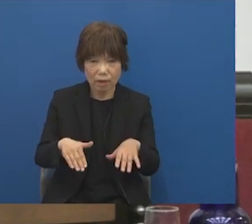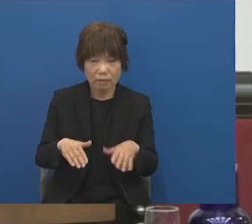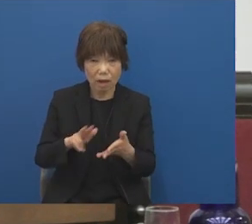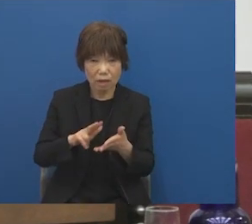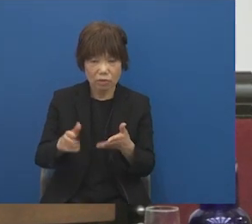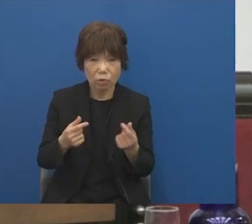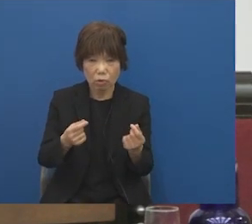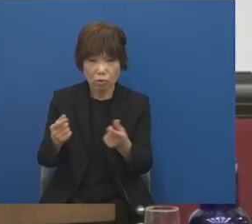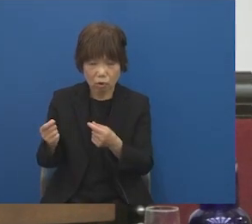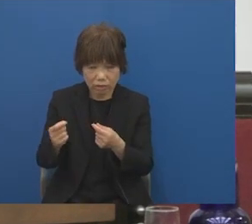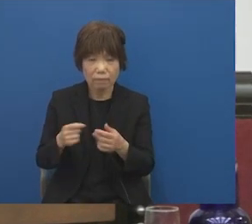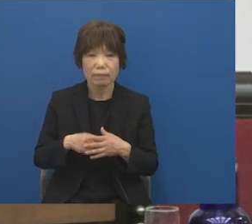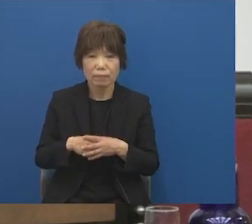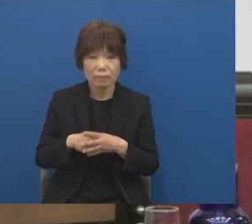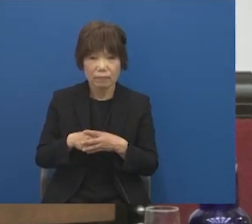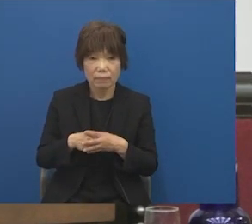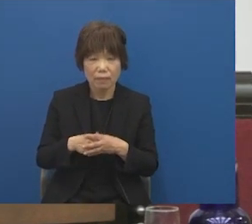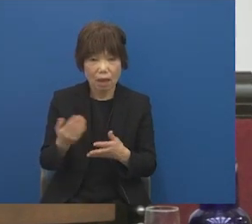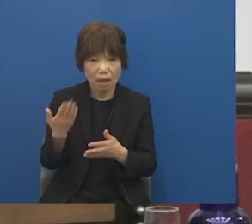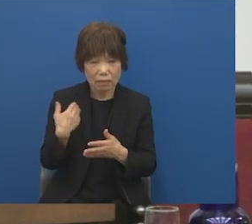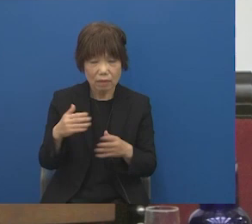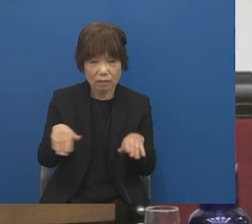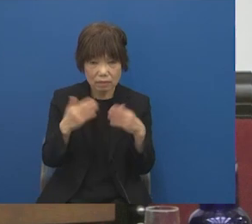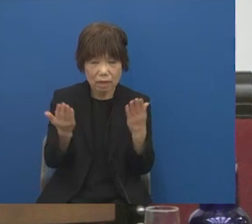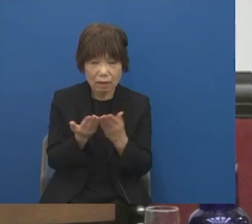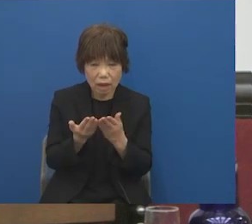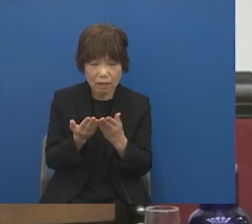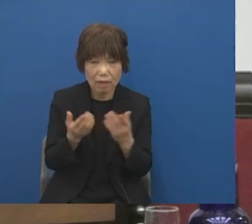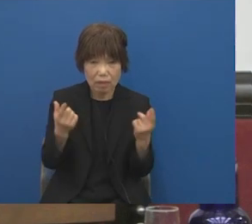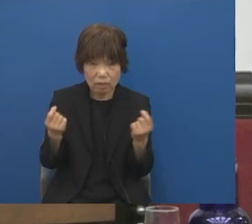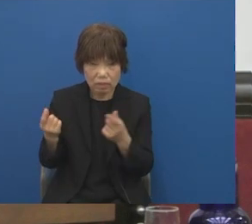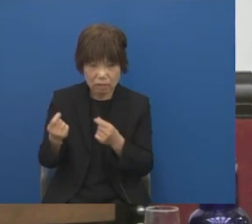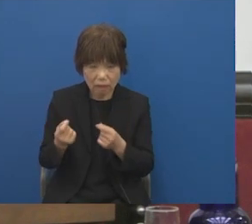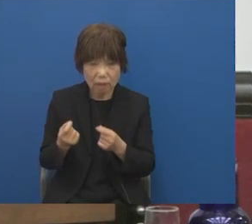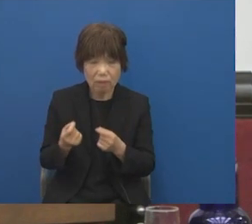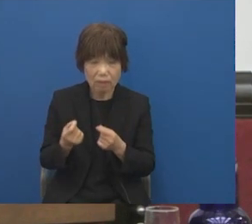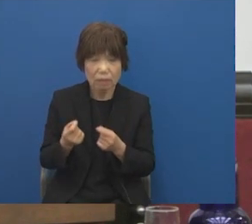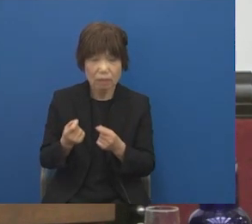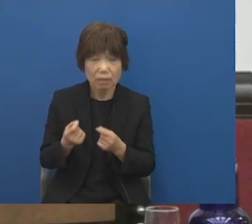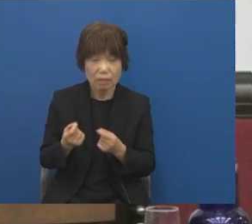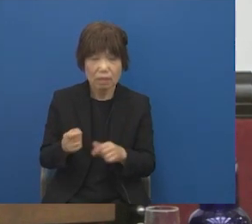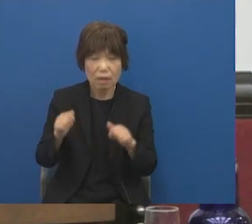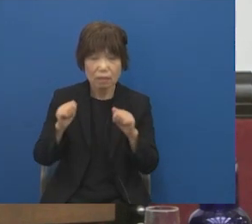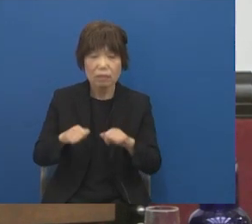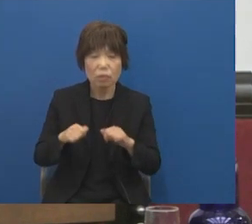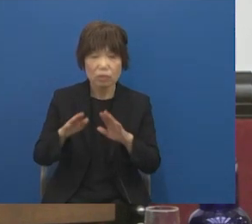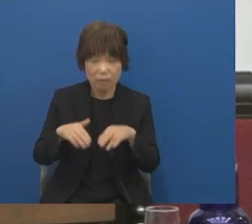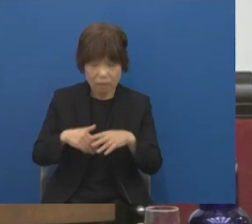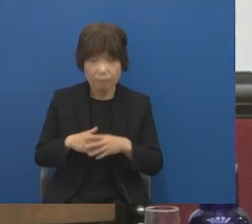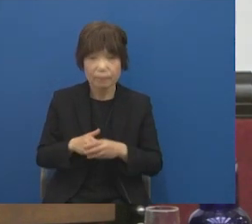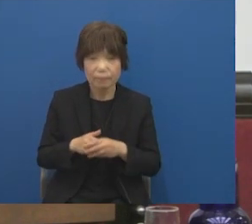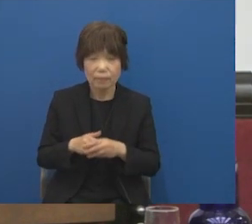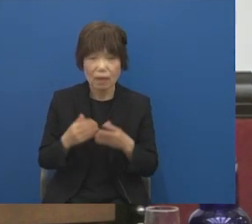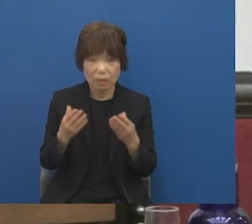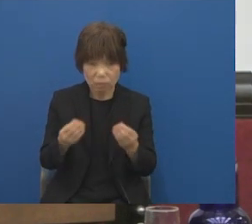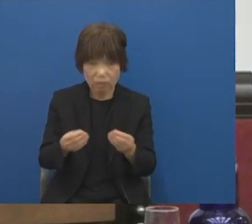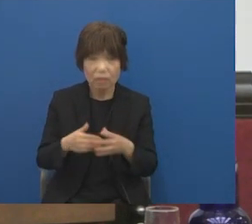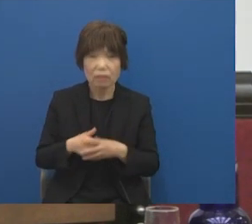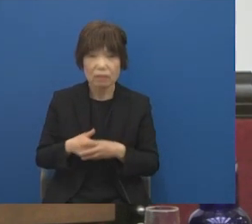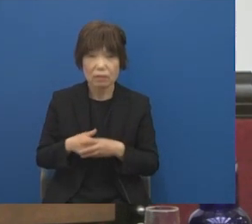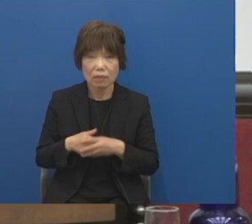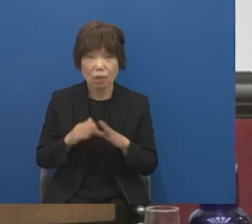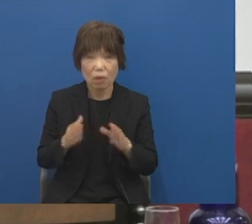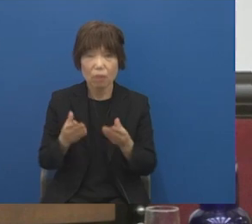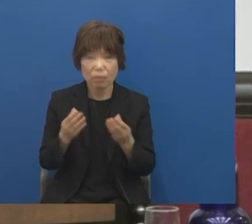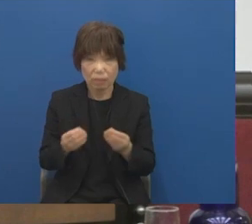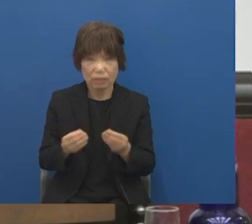員会報告書のとおり、全会一致をもって原案のとおり可決すべきものと決定した次第であります。以上であります。これをもちま